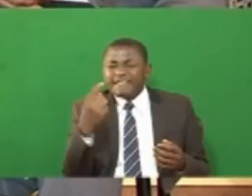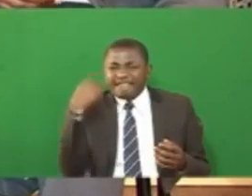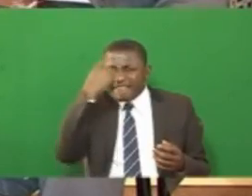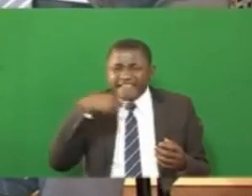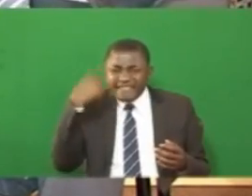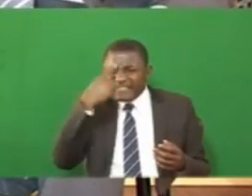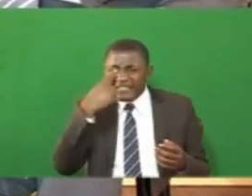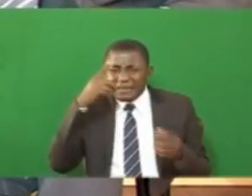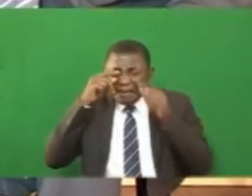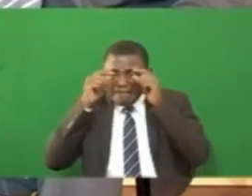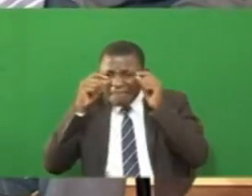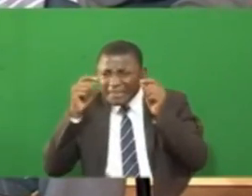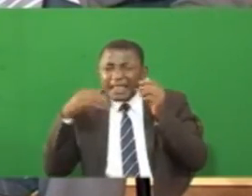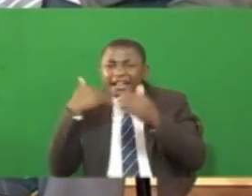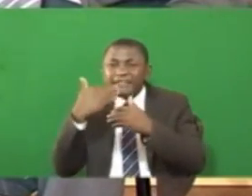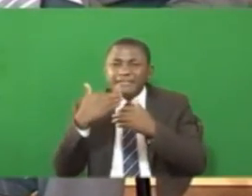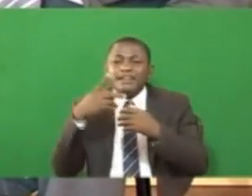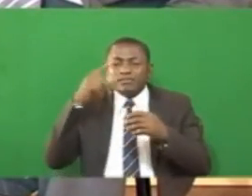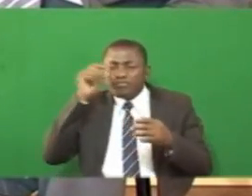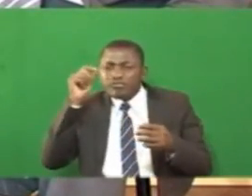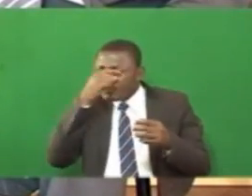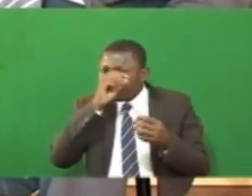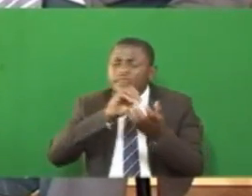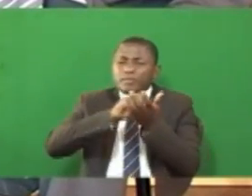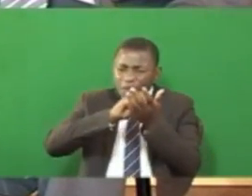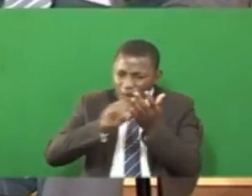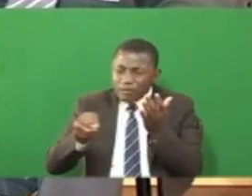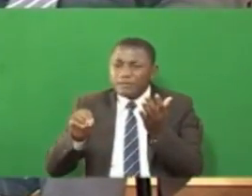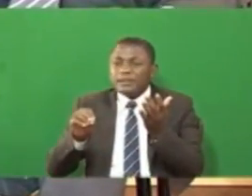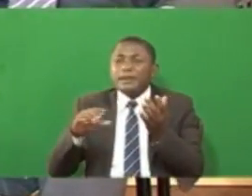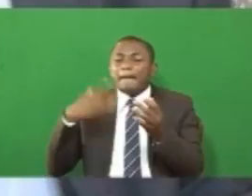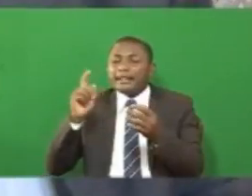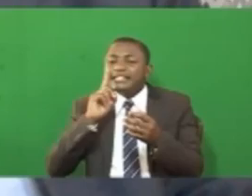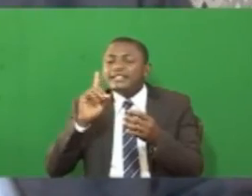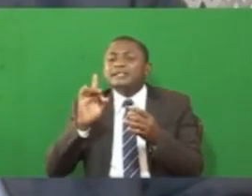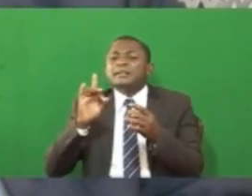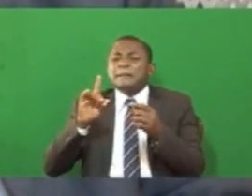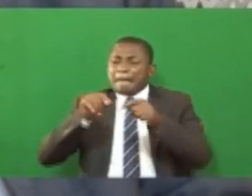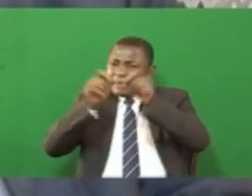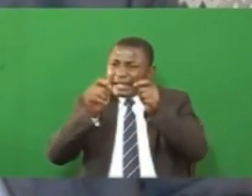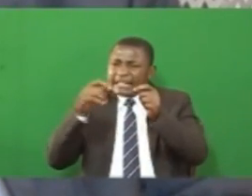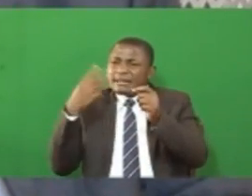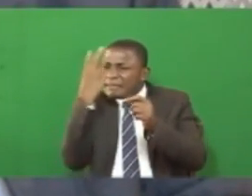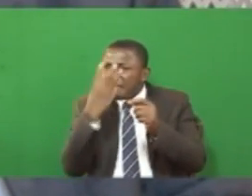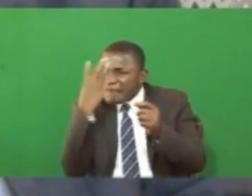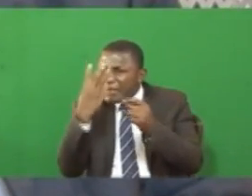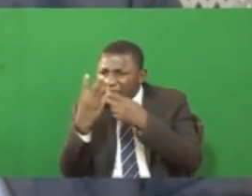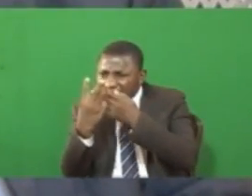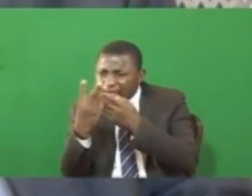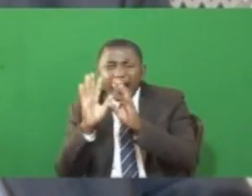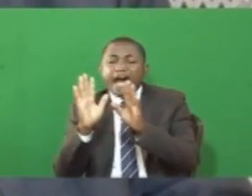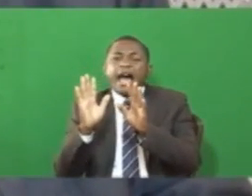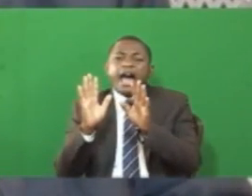nowageza manje upenzi kusikopudza mira. Uchaida mangwana. Saka nekumwe kutaura pane vanhu vanogona kuti no we